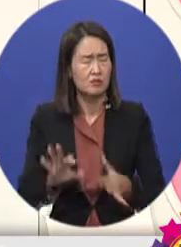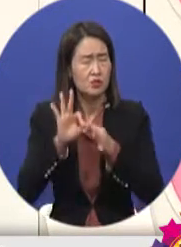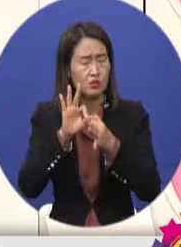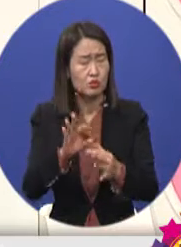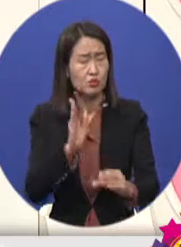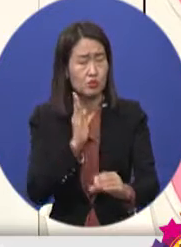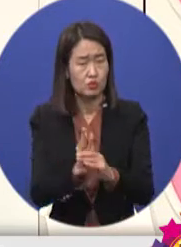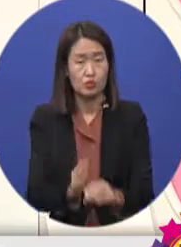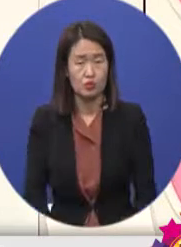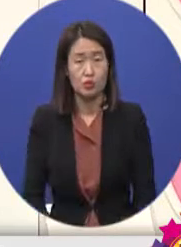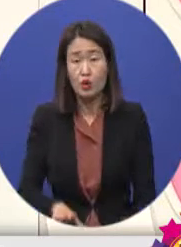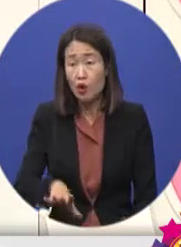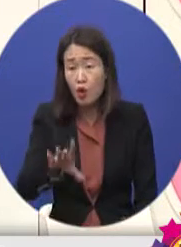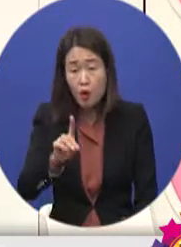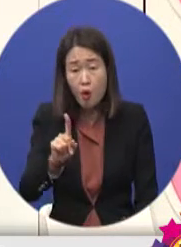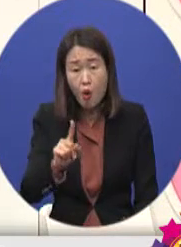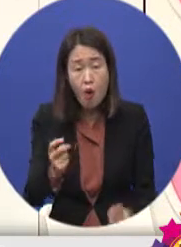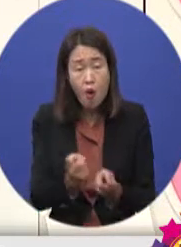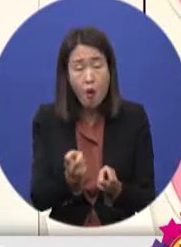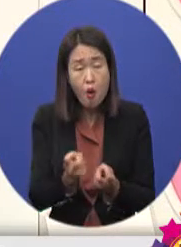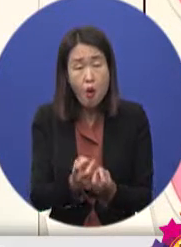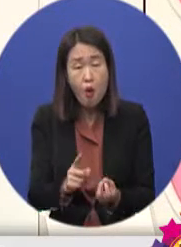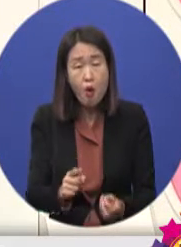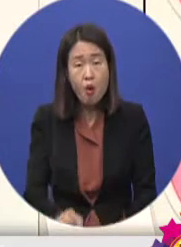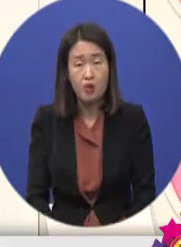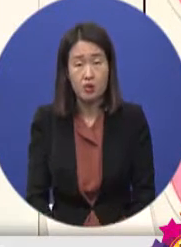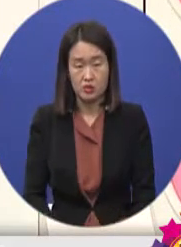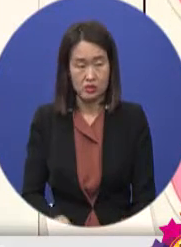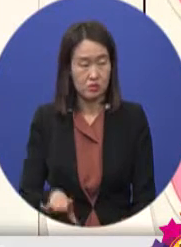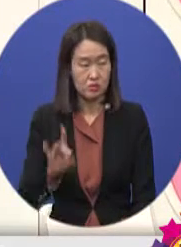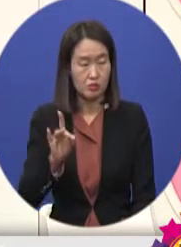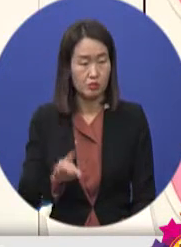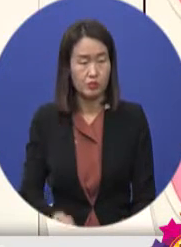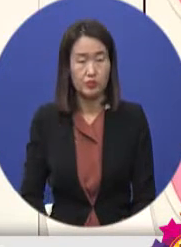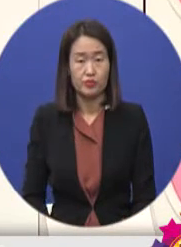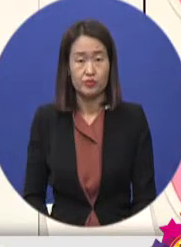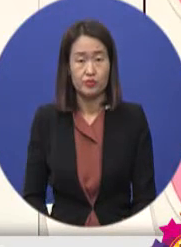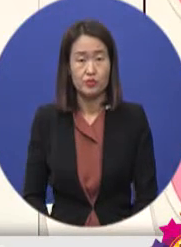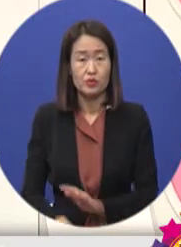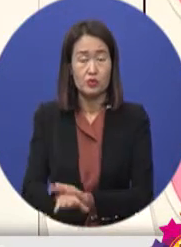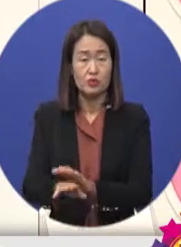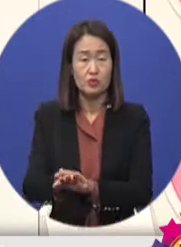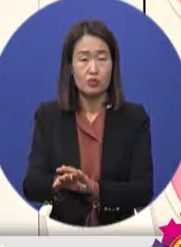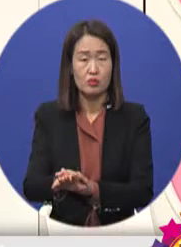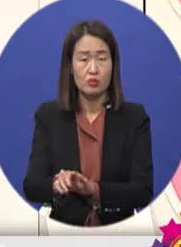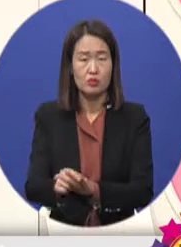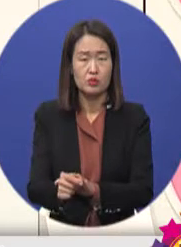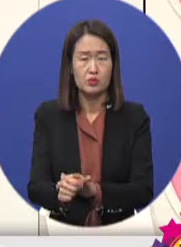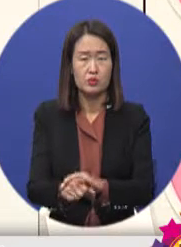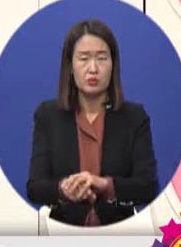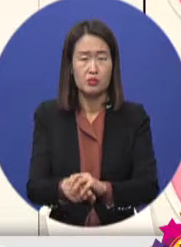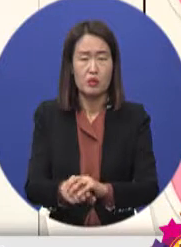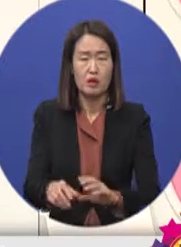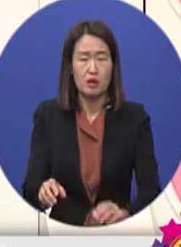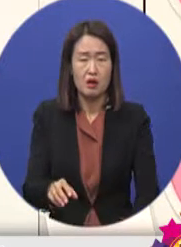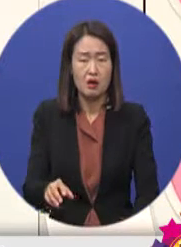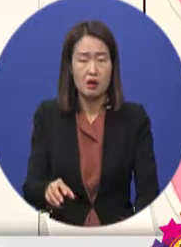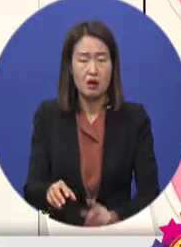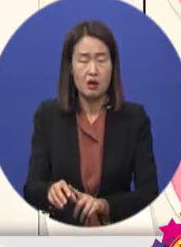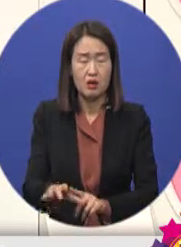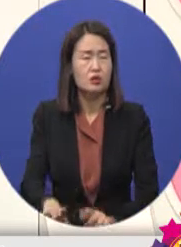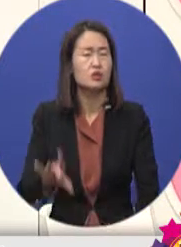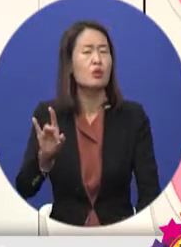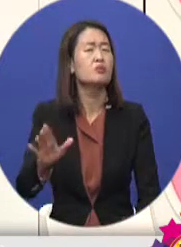말. 그게 아직. 처음에 신호가 어떻게 오던가요? 신호가 예, 맨 처음에 예. 자꾸 손을 자꾸 약간 들더랍니다. 그 나는 아 이게 그걸, 흔든다. 예